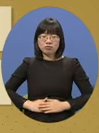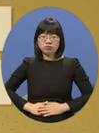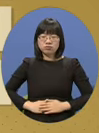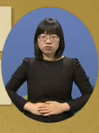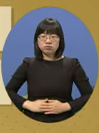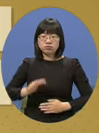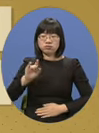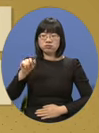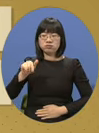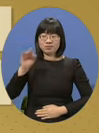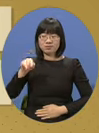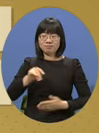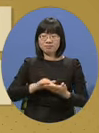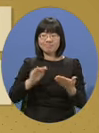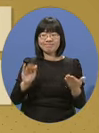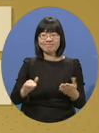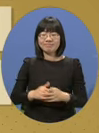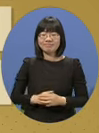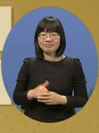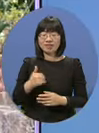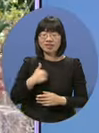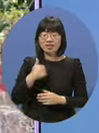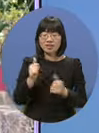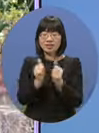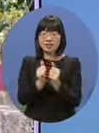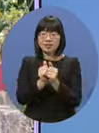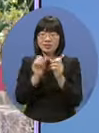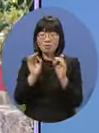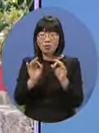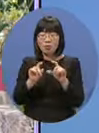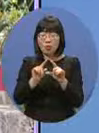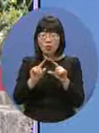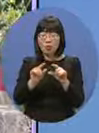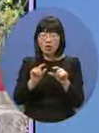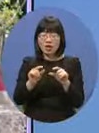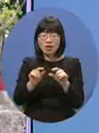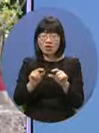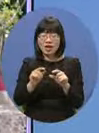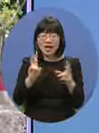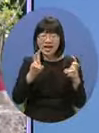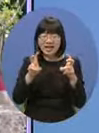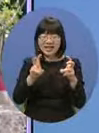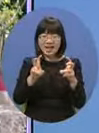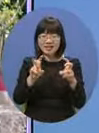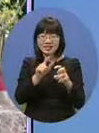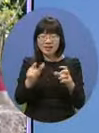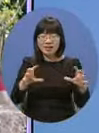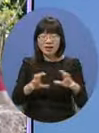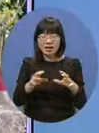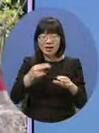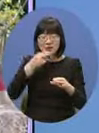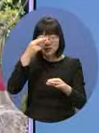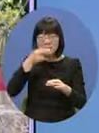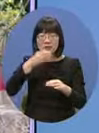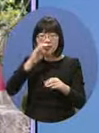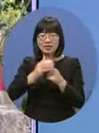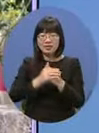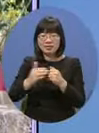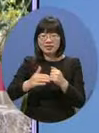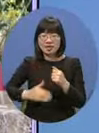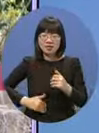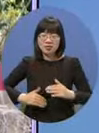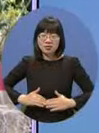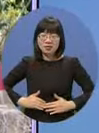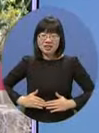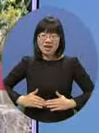복부입니다. 저희 그 아버님들은요. 이 회식 때 이게 네. 그 의리로 술을 드셔야 되기 때문에 복부가